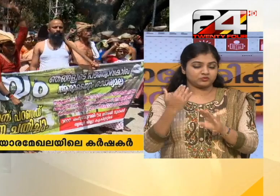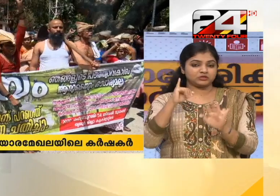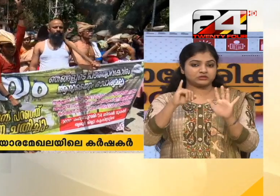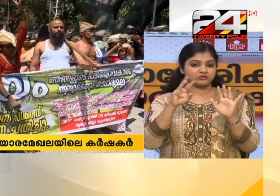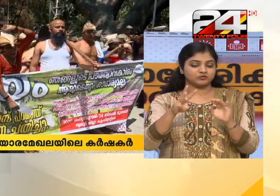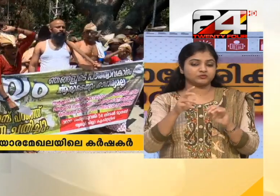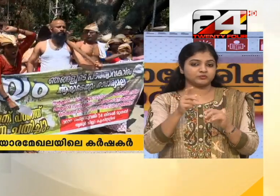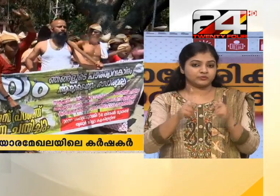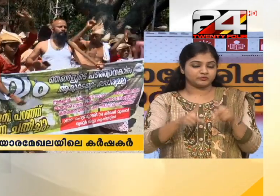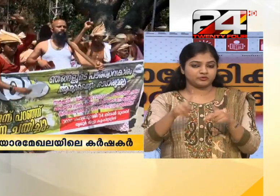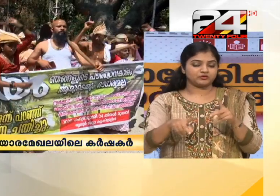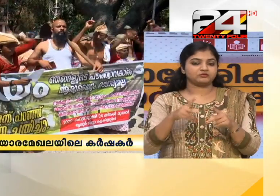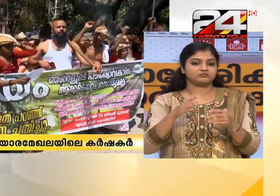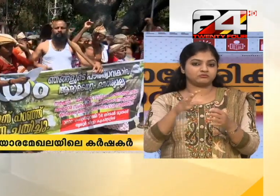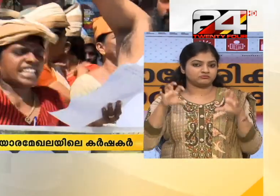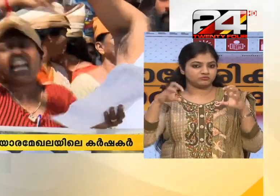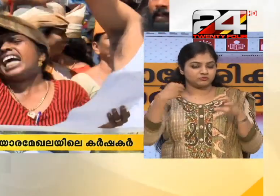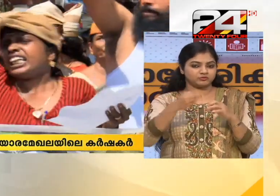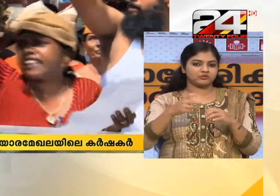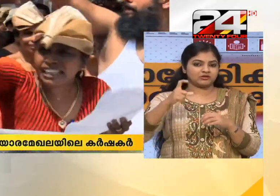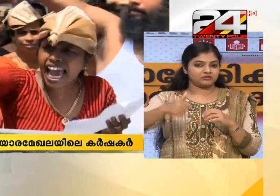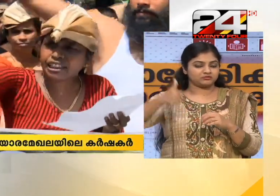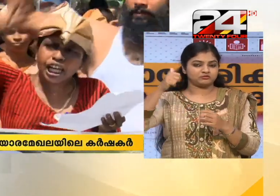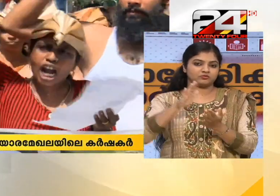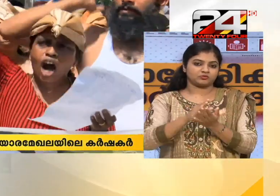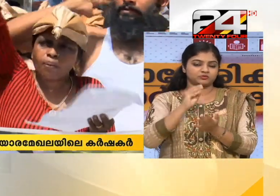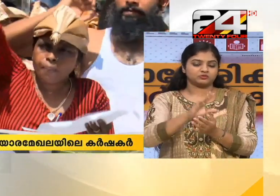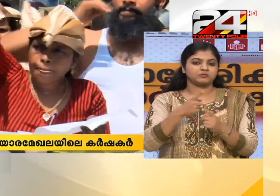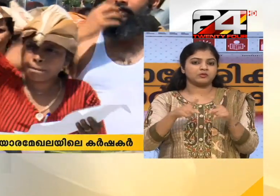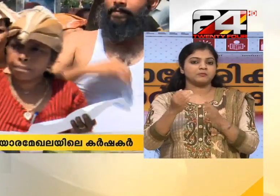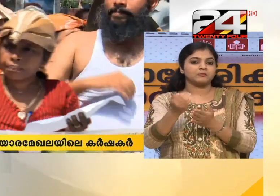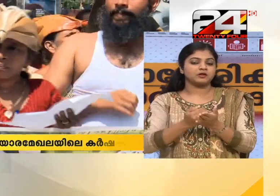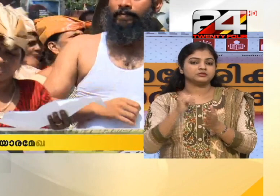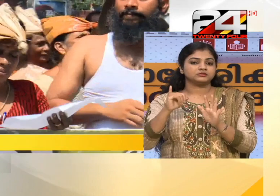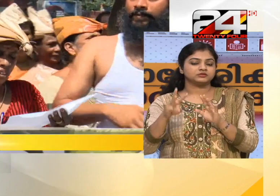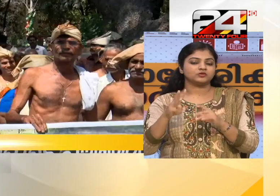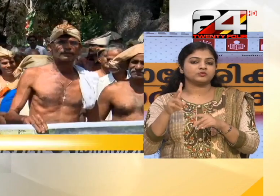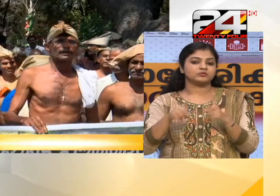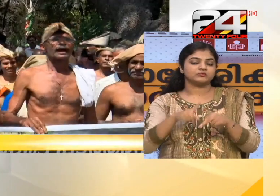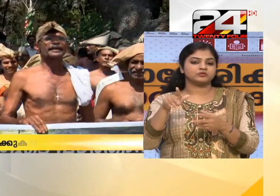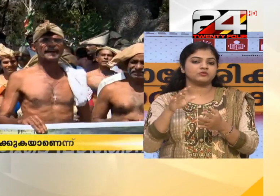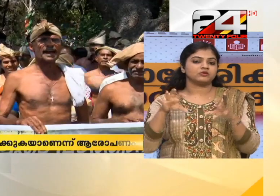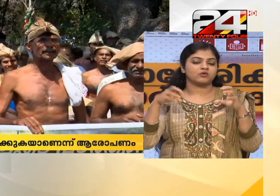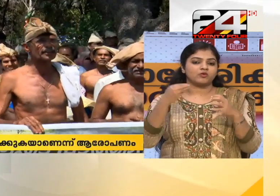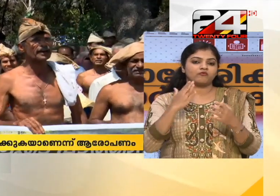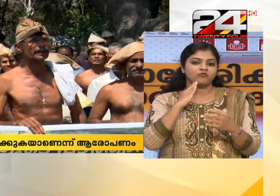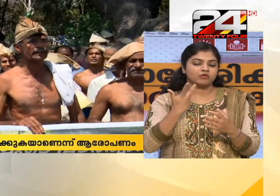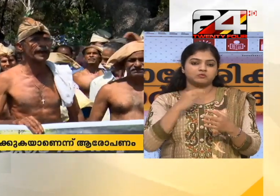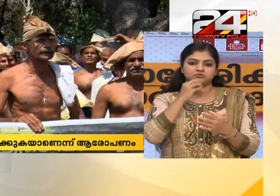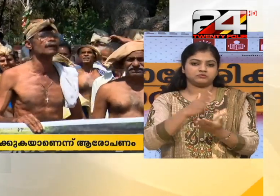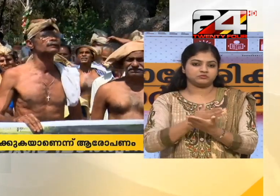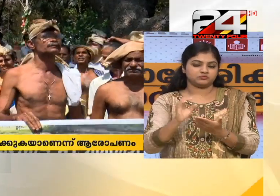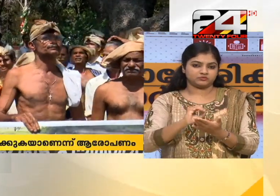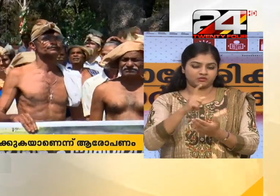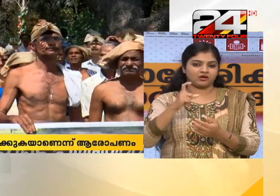പട്ടയം നൽകുമെന്നാണ് കളക്ടറുടെ പ്രഖ്യാപനം. അപ്പോഴും ബാക്കി 6,000 പട്ടയത്തിന്റെ കാര്യത്തിൽ വ്യക്തതയില്ല. ഈ സാഹചര്യത്തിലാണ് കളക്ടറേറ്റിലേക്ക്